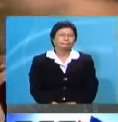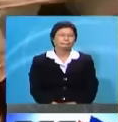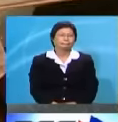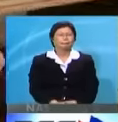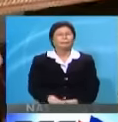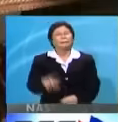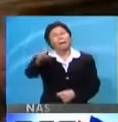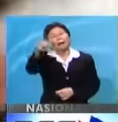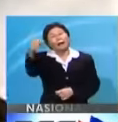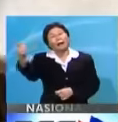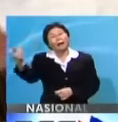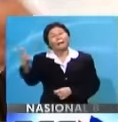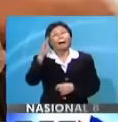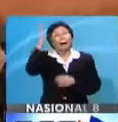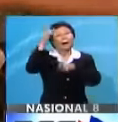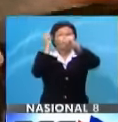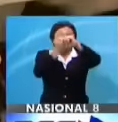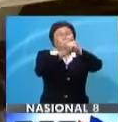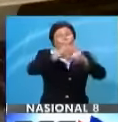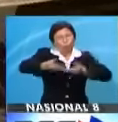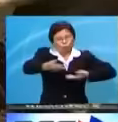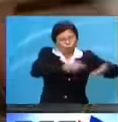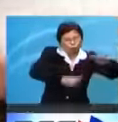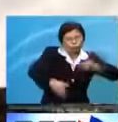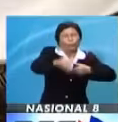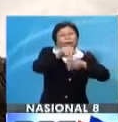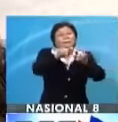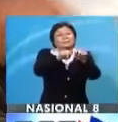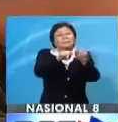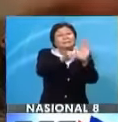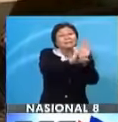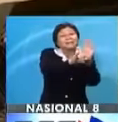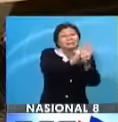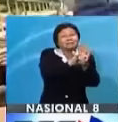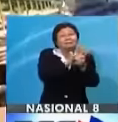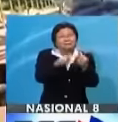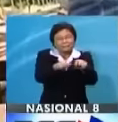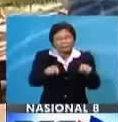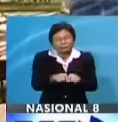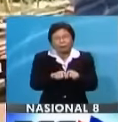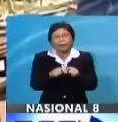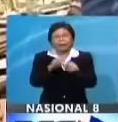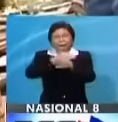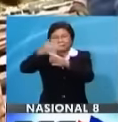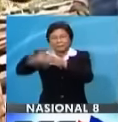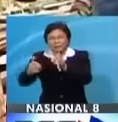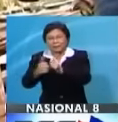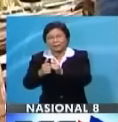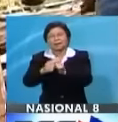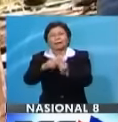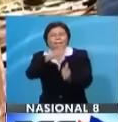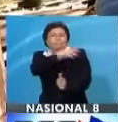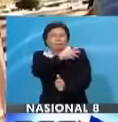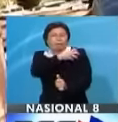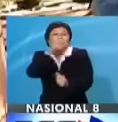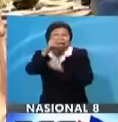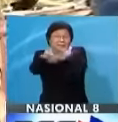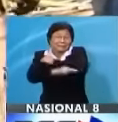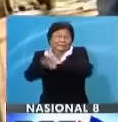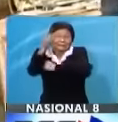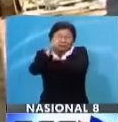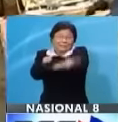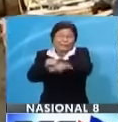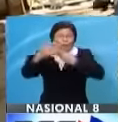Bakinya bakal dibina setelah segala urusan status tapak diselesaikan dengan pihak berkuasa negeri. Dinyatakan juga Kerajaan Negeri setakat ini